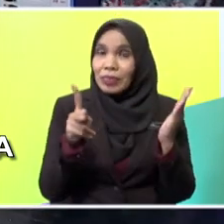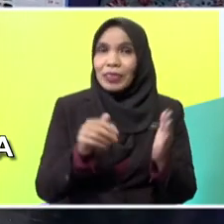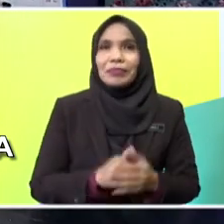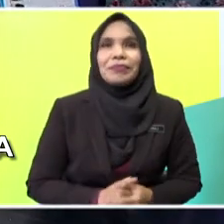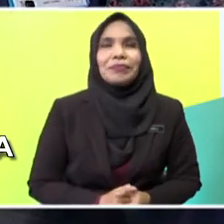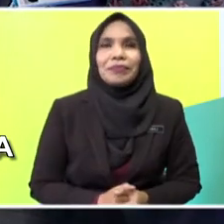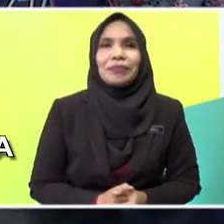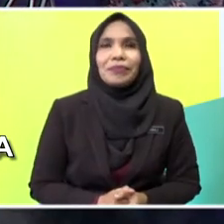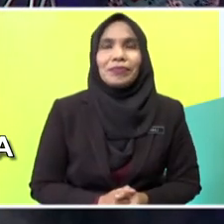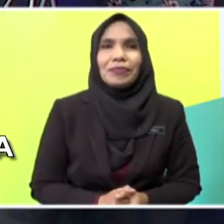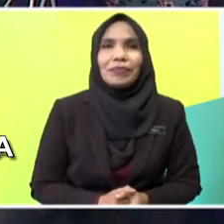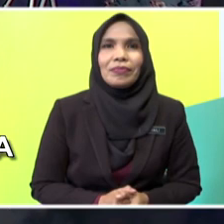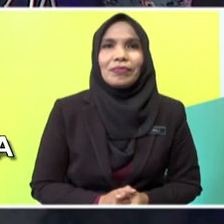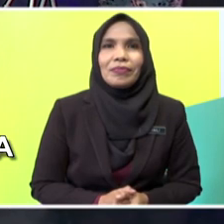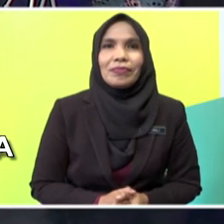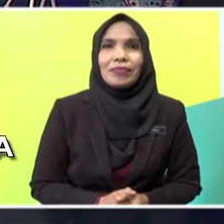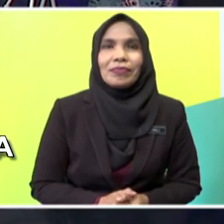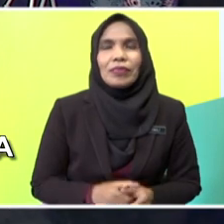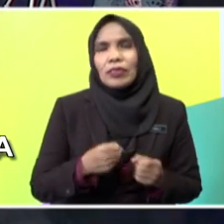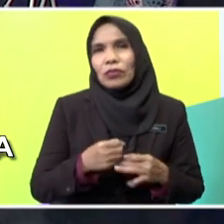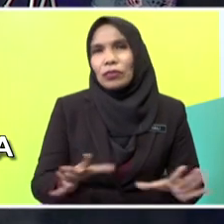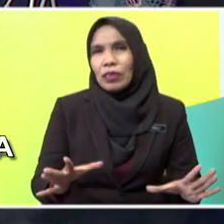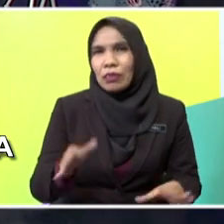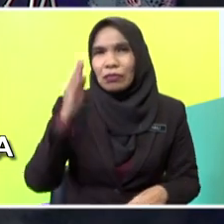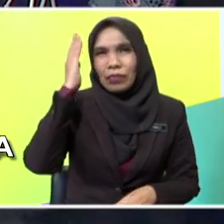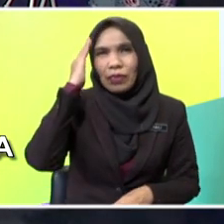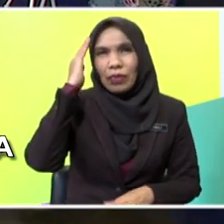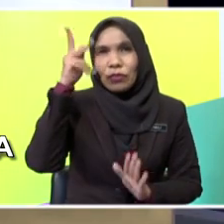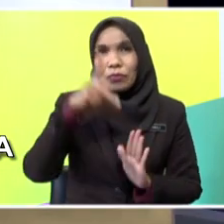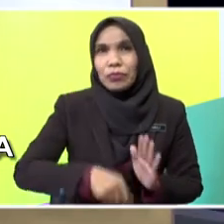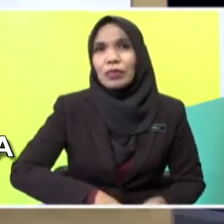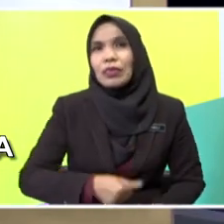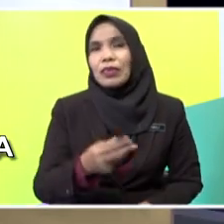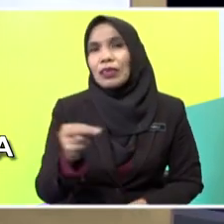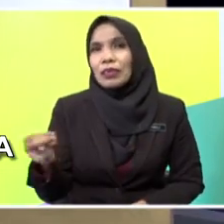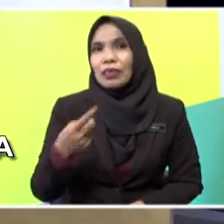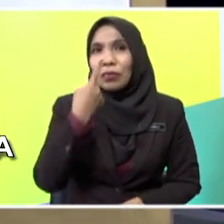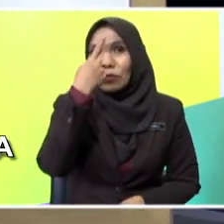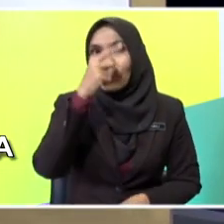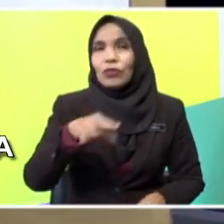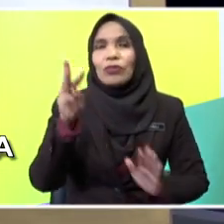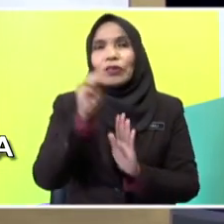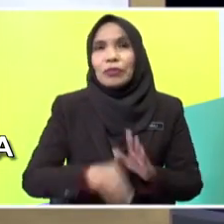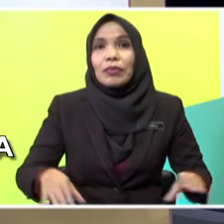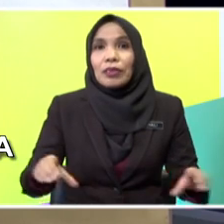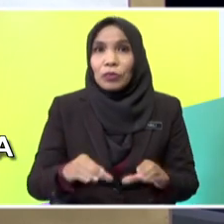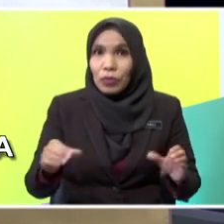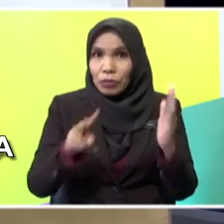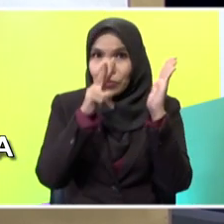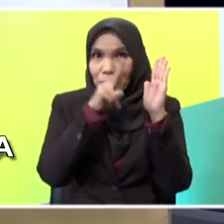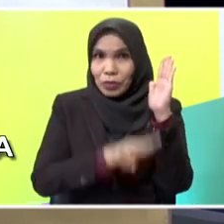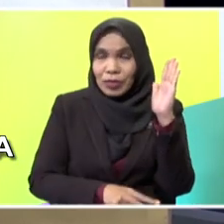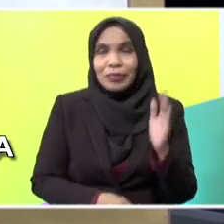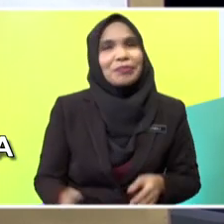tahu alatan-alatan untuk membuat draft pola, okey, mari kita buat bersama-sama dengan